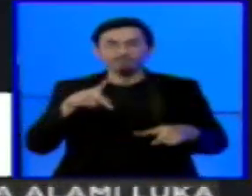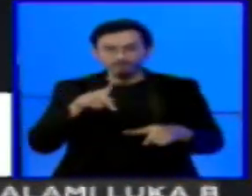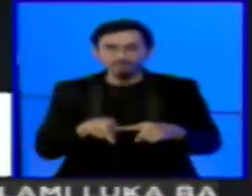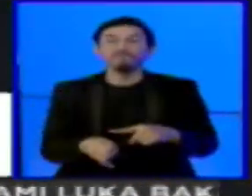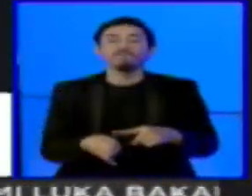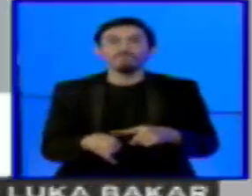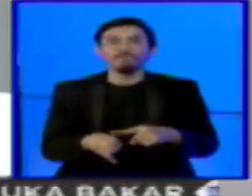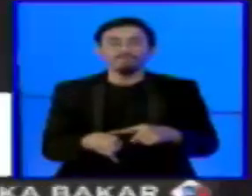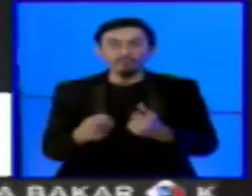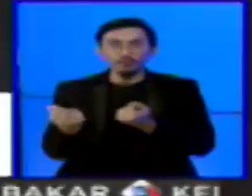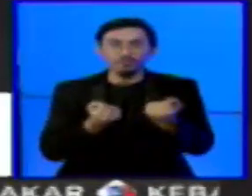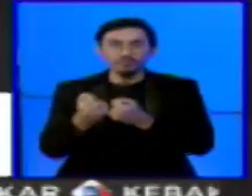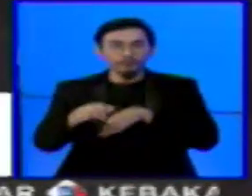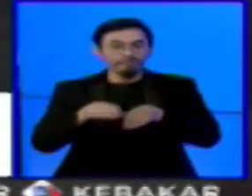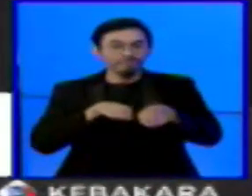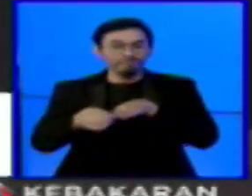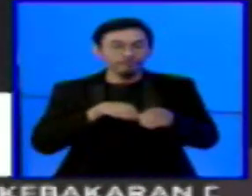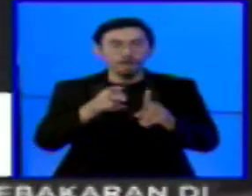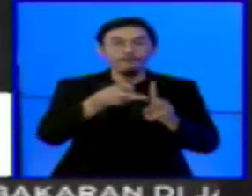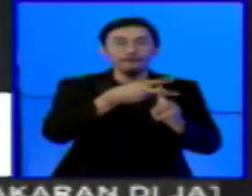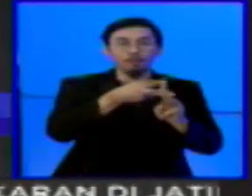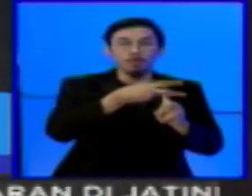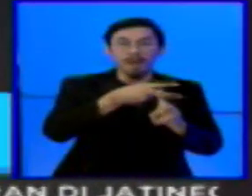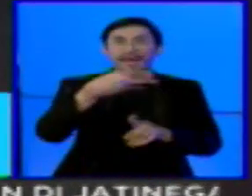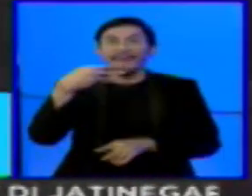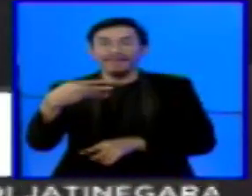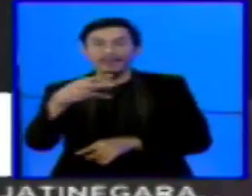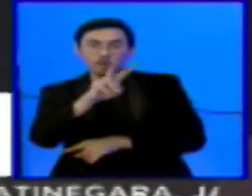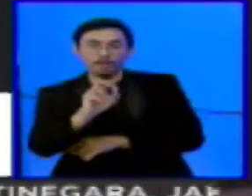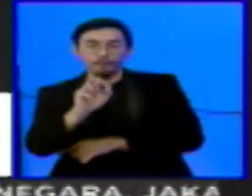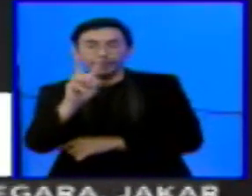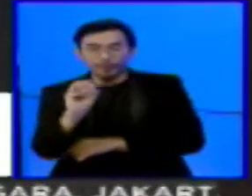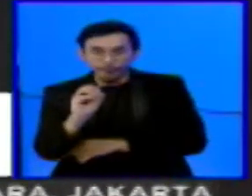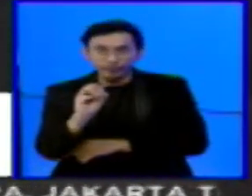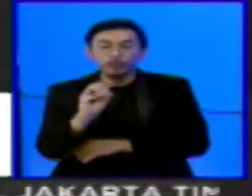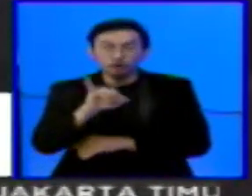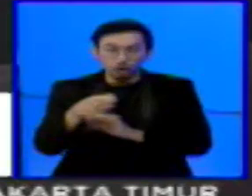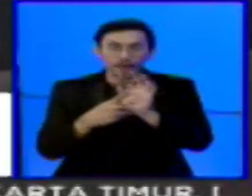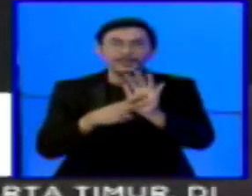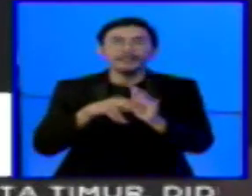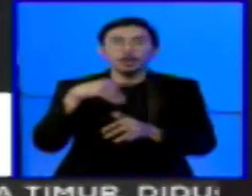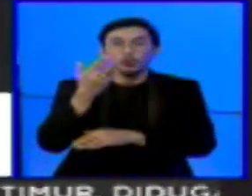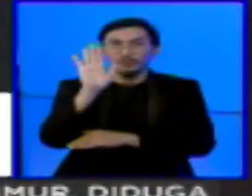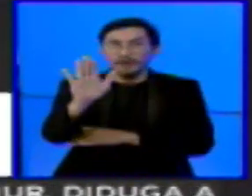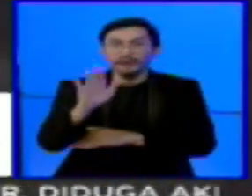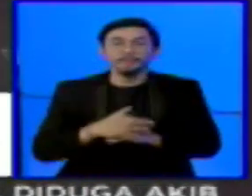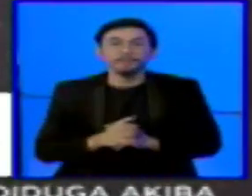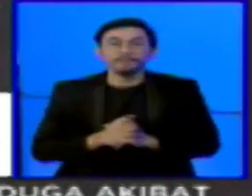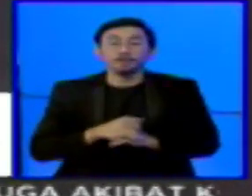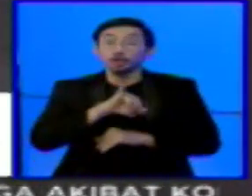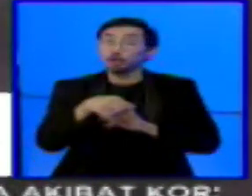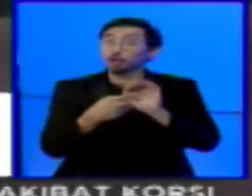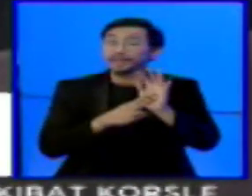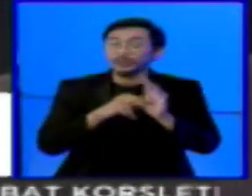depan. Pada tanggal 6 Juni 2020, Jakarta akan menjadi tuan rumah dan itu